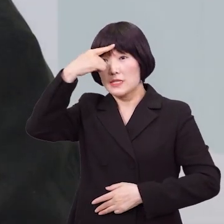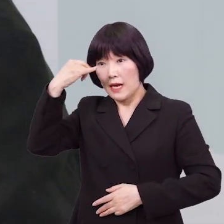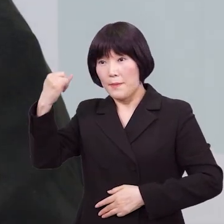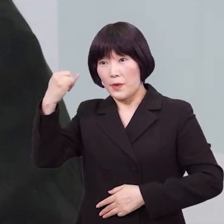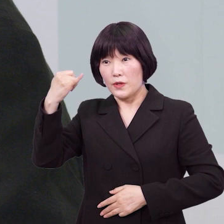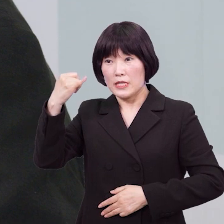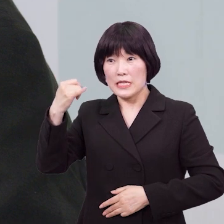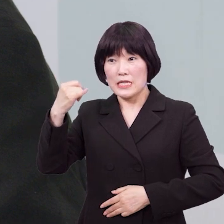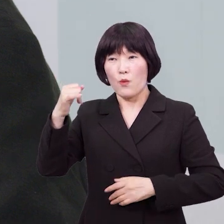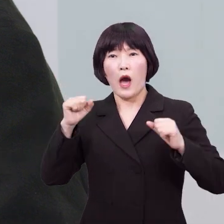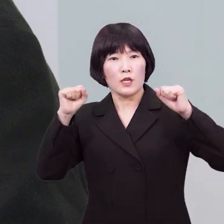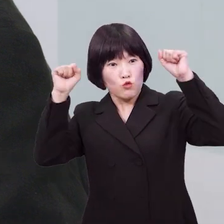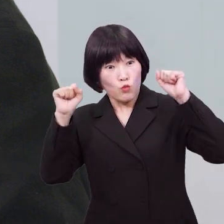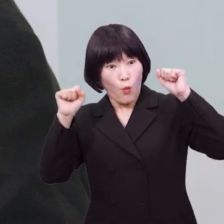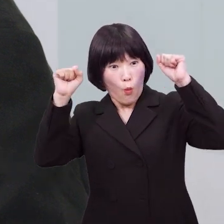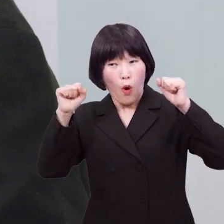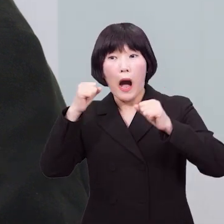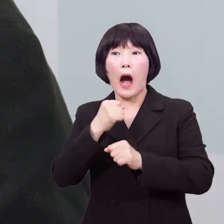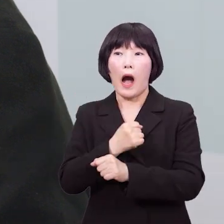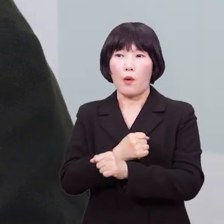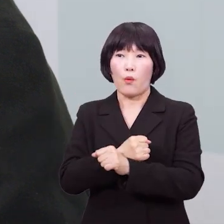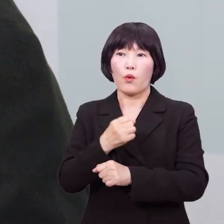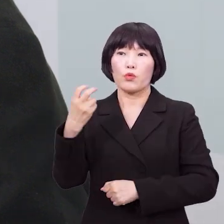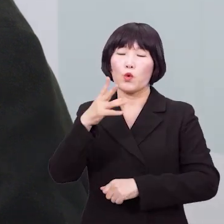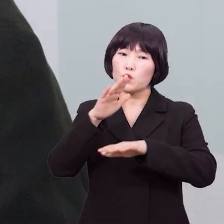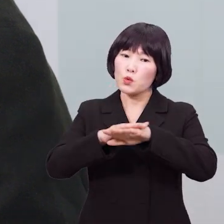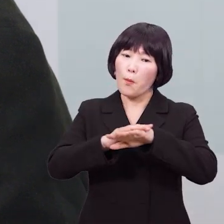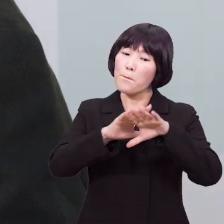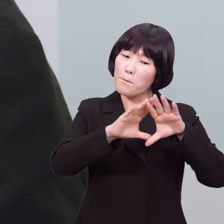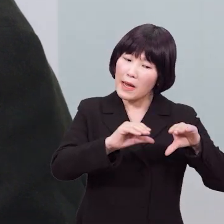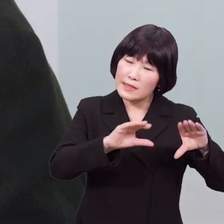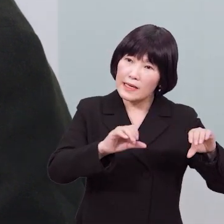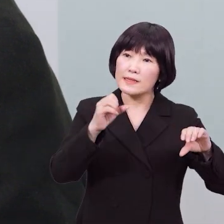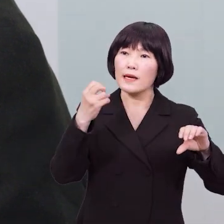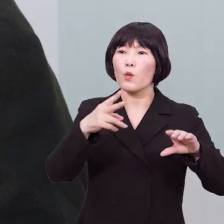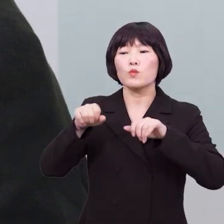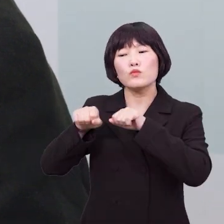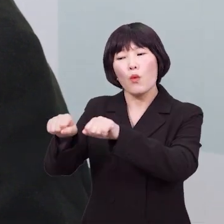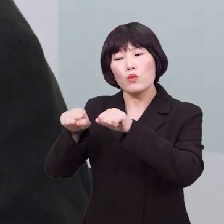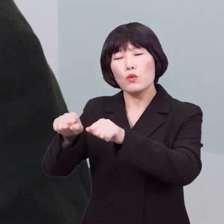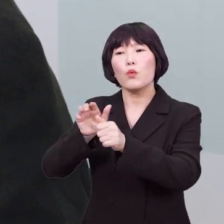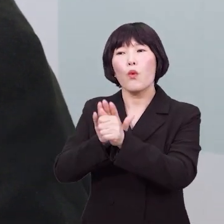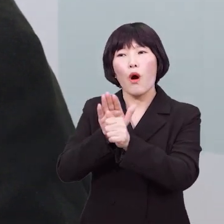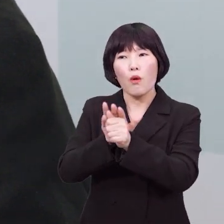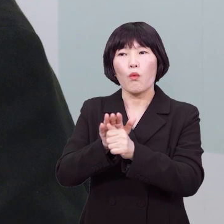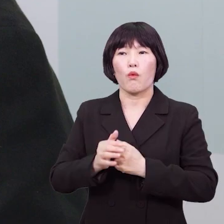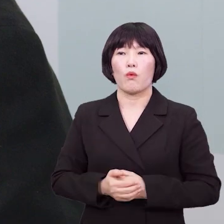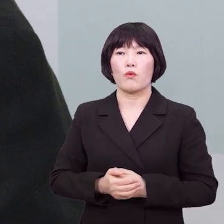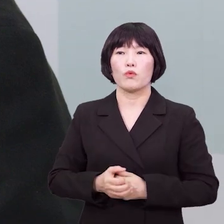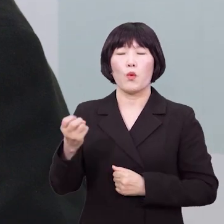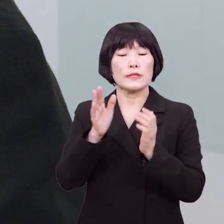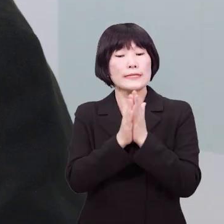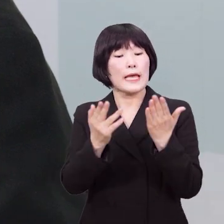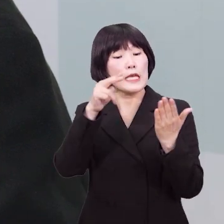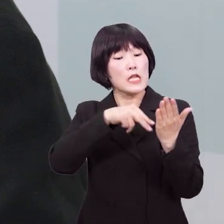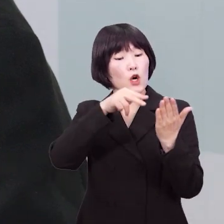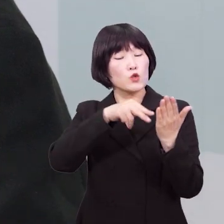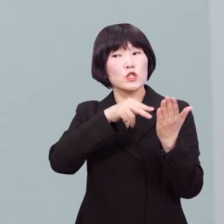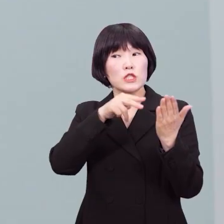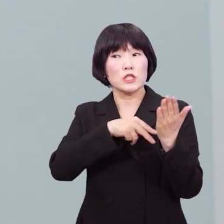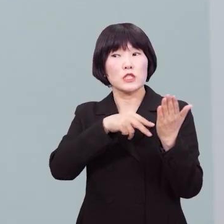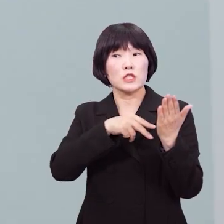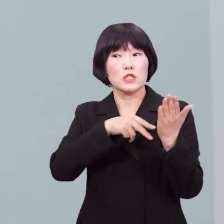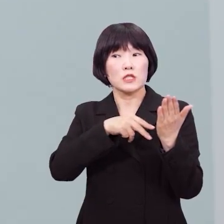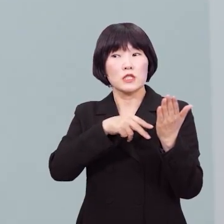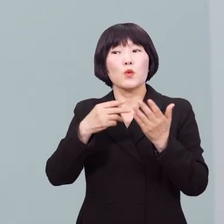손마사지와 청소도 하고 제가 읽어드리는 의원 보고서를 늘 펴고 있습니다.